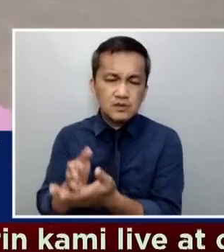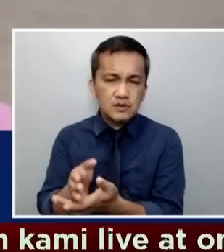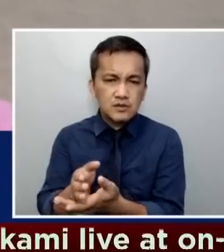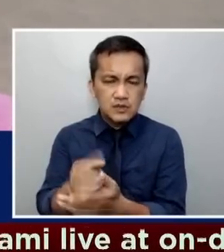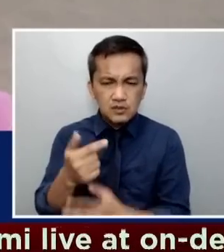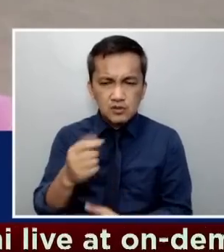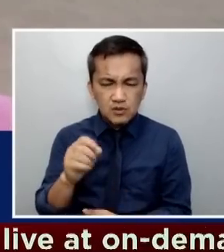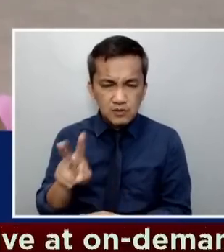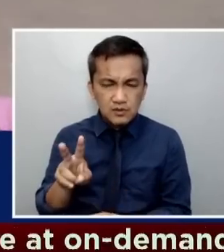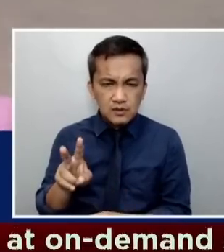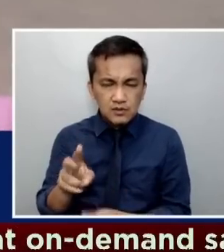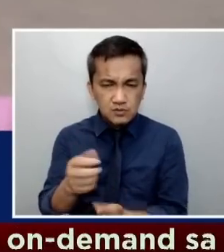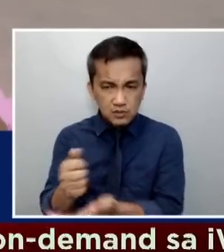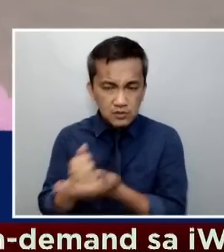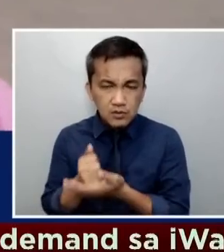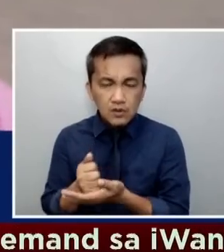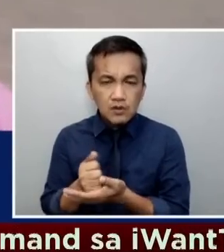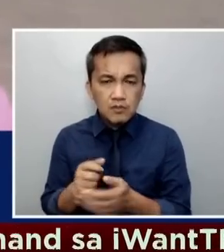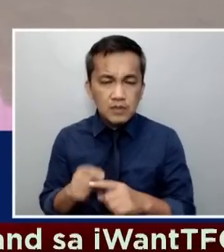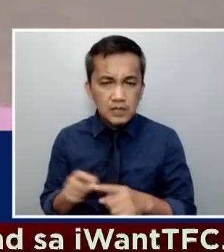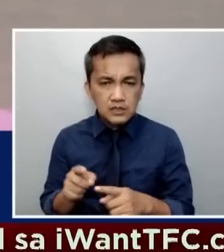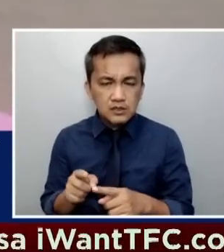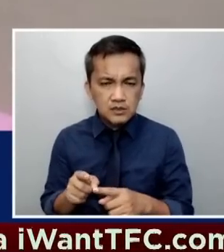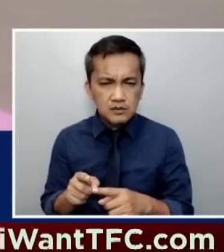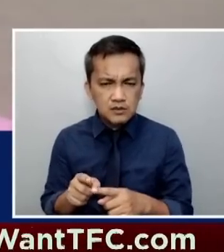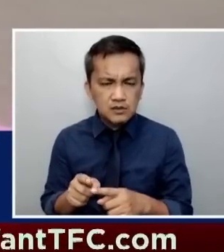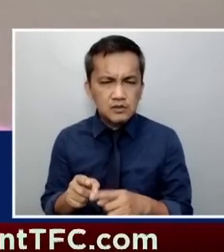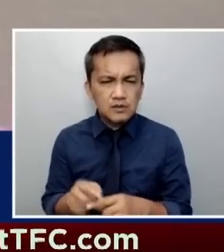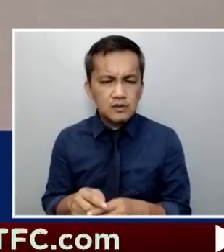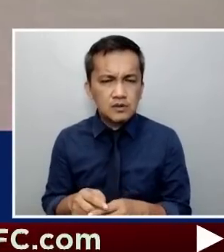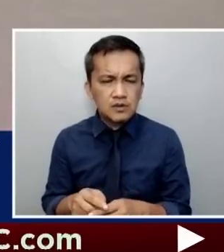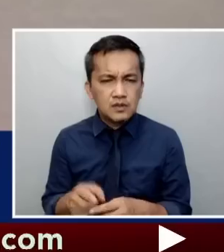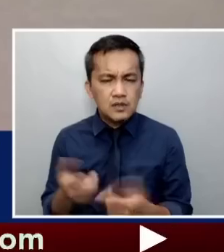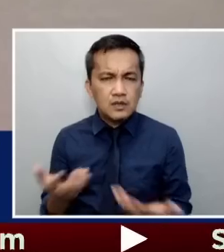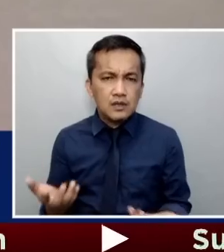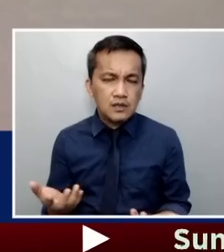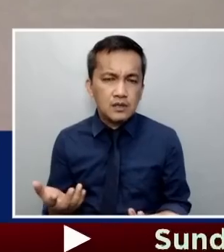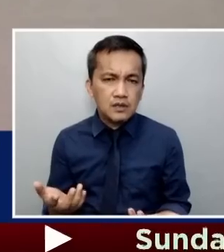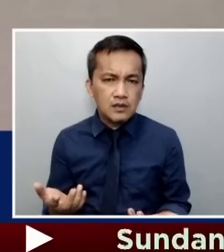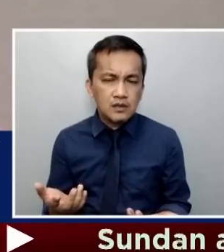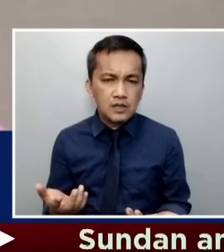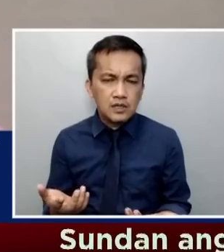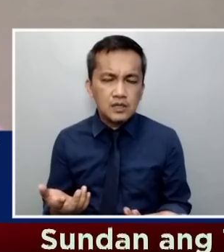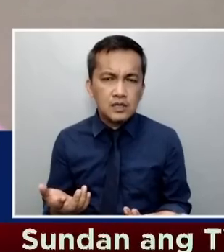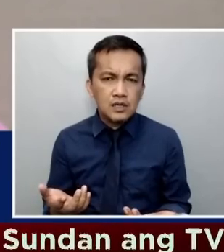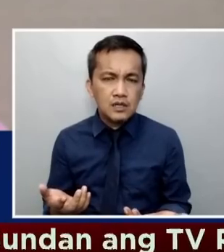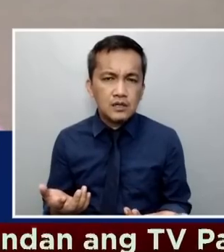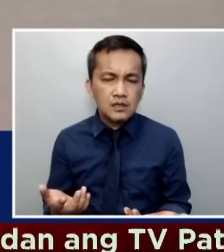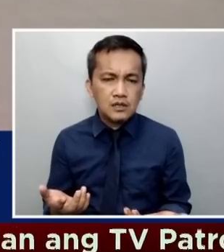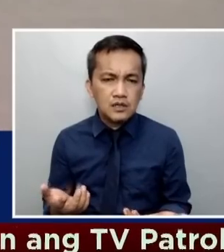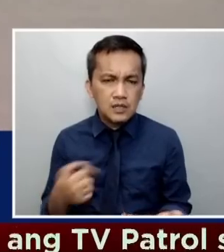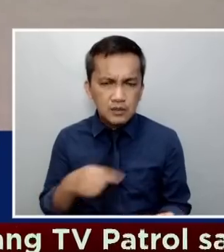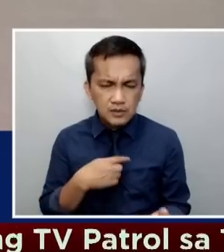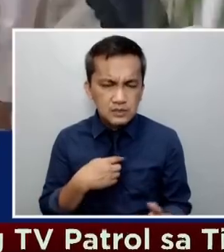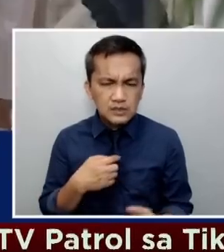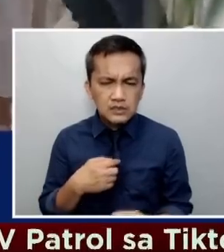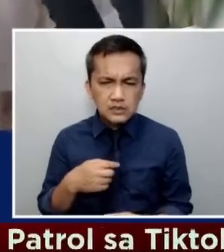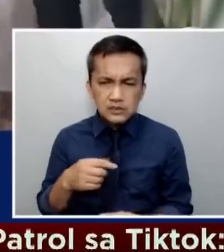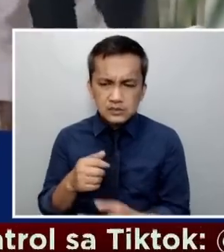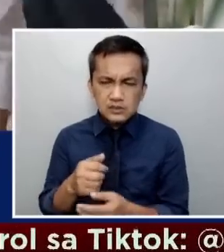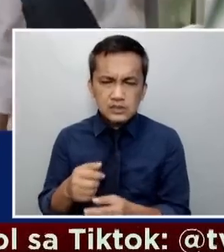para tulungan niya ako. Pero namatay din ang kawa ko. Kaya ngayon ang aming kailangan